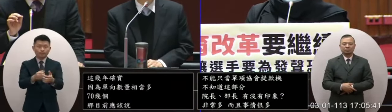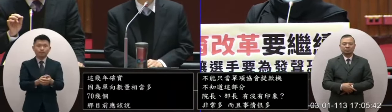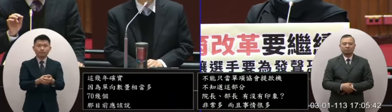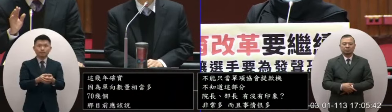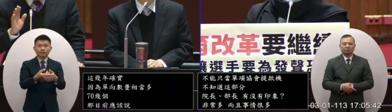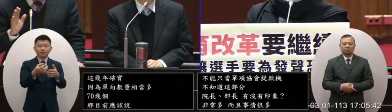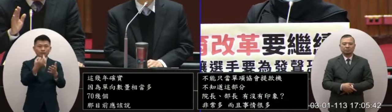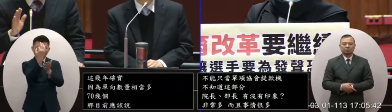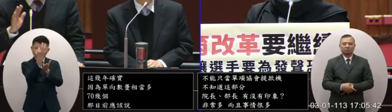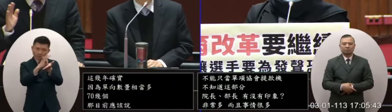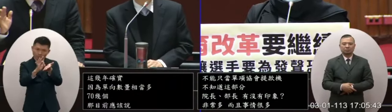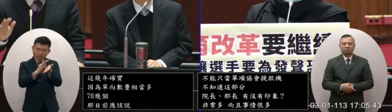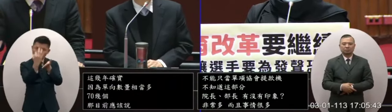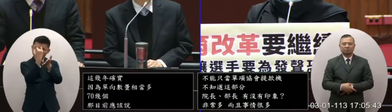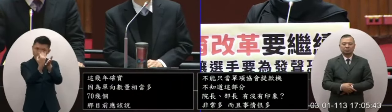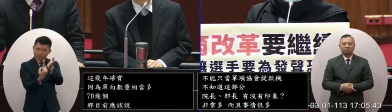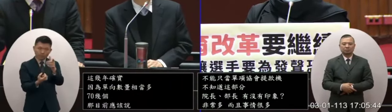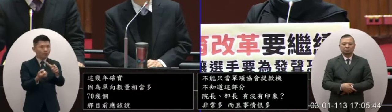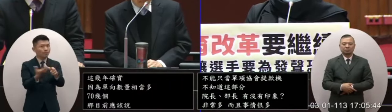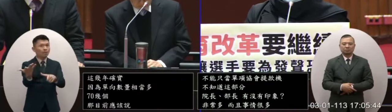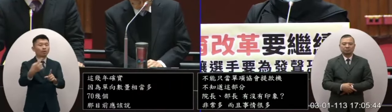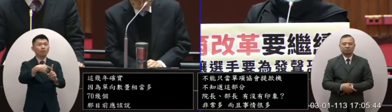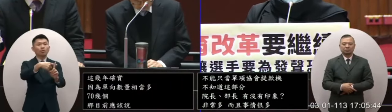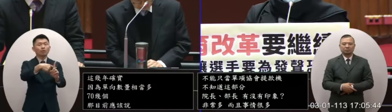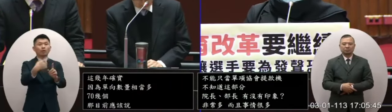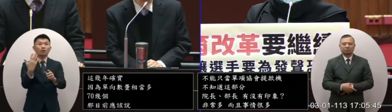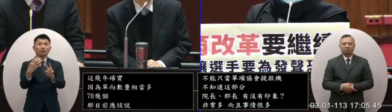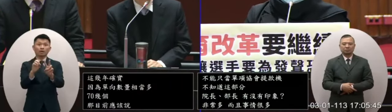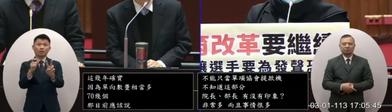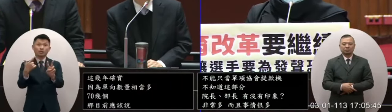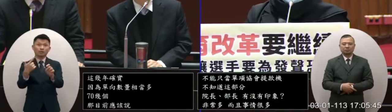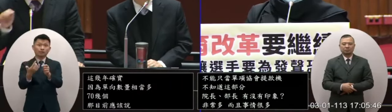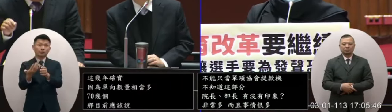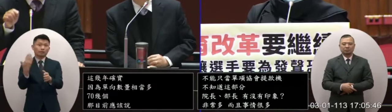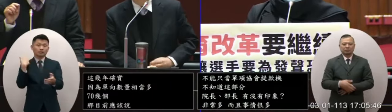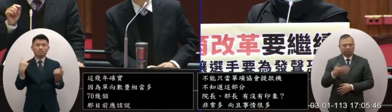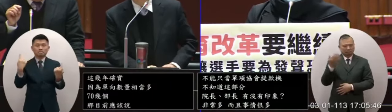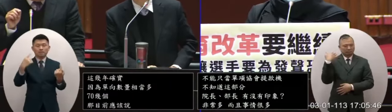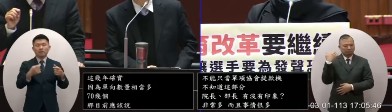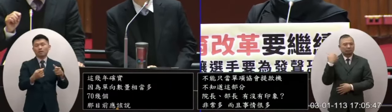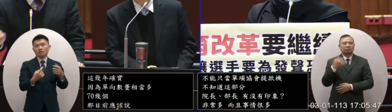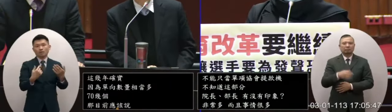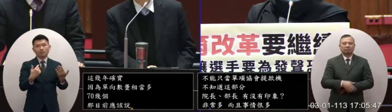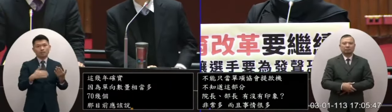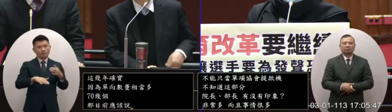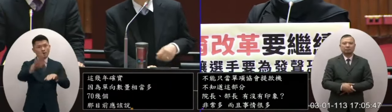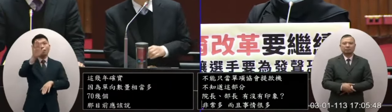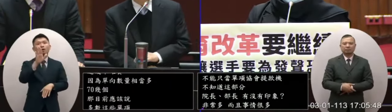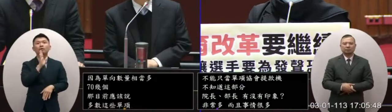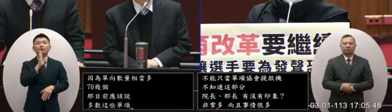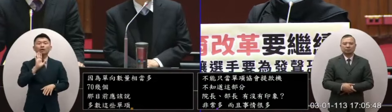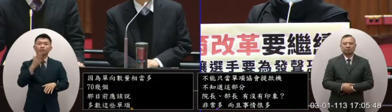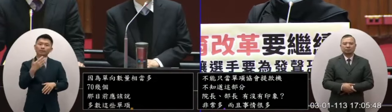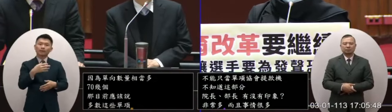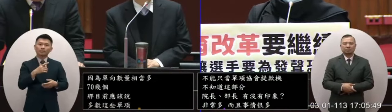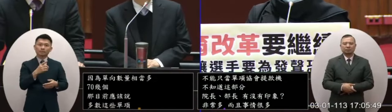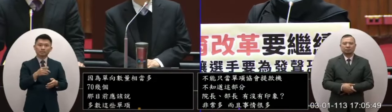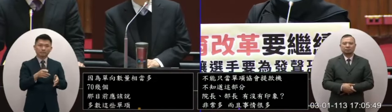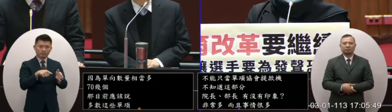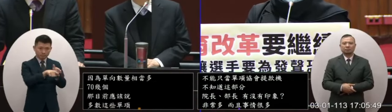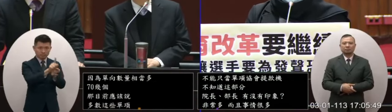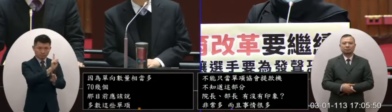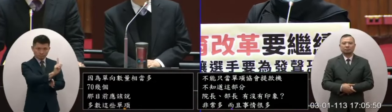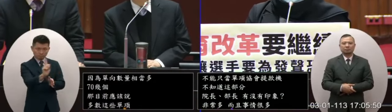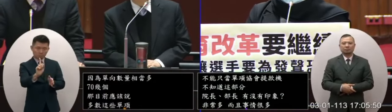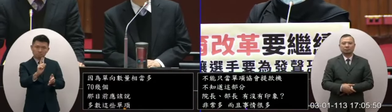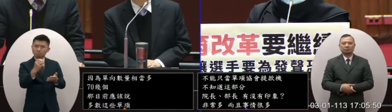务公开这方面呢、啊，其实是相较2016年以前是有很大的改变，但还是有部分的单项啊，确